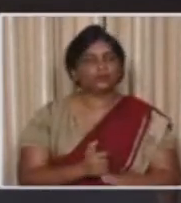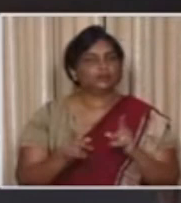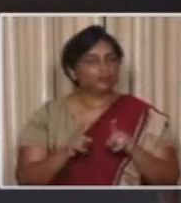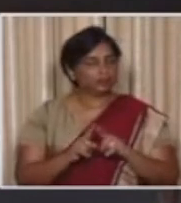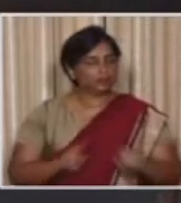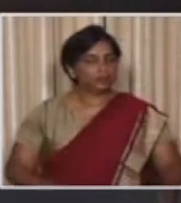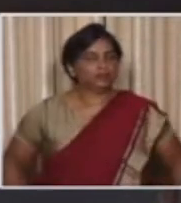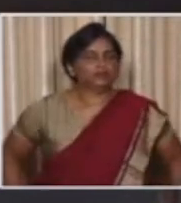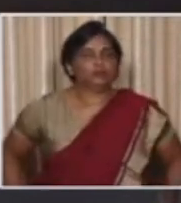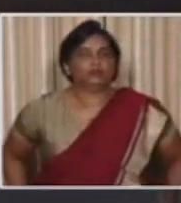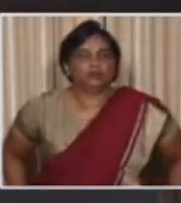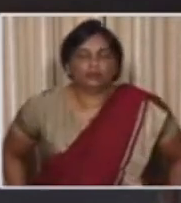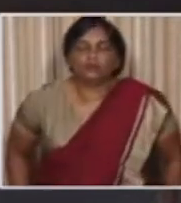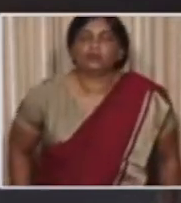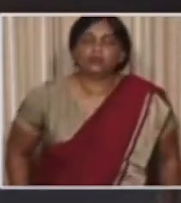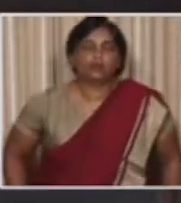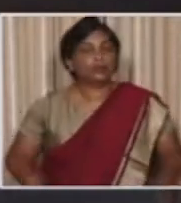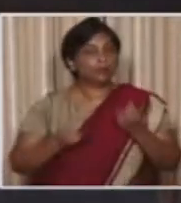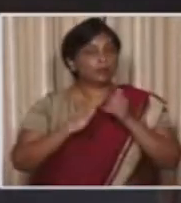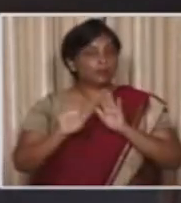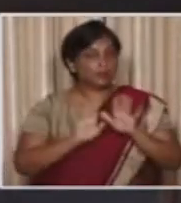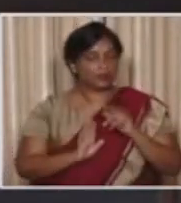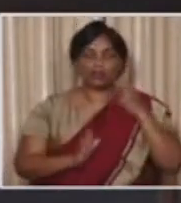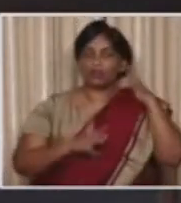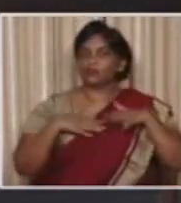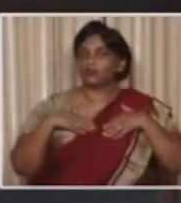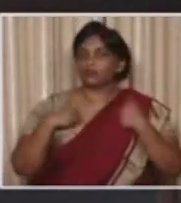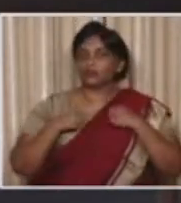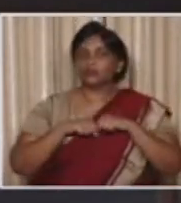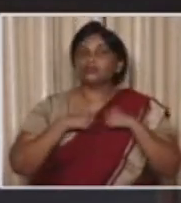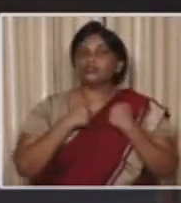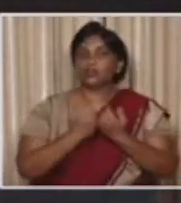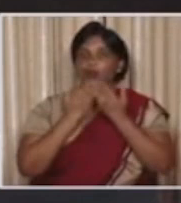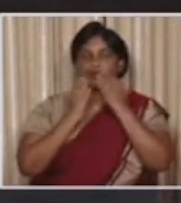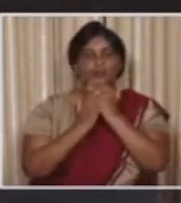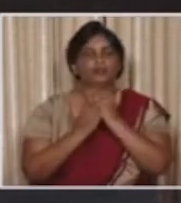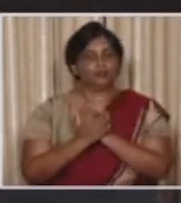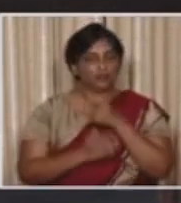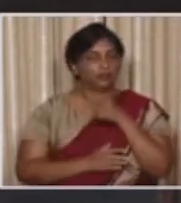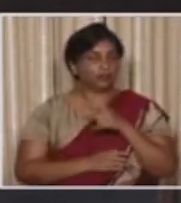වගේම අපි මේ ඔක්කොම මිල පාලනය මේව කරේ ලෝක සෞඛ්‍ය සංවිධානයේ ගයිඩ්ලයින් එක නැහැ.